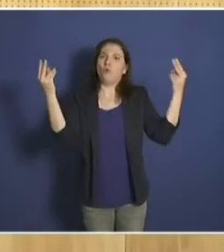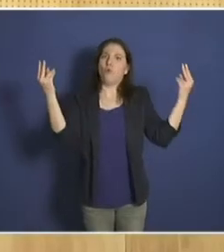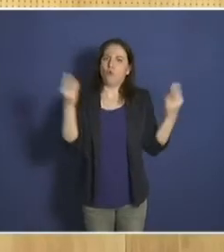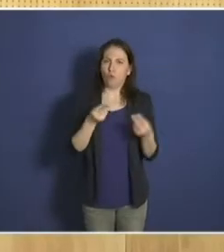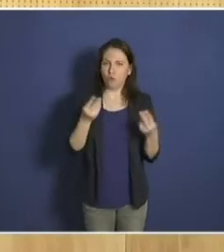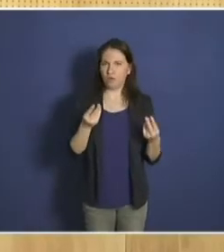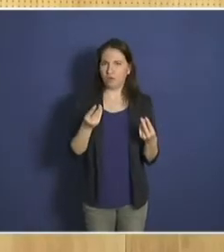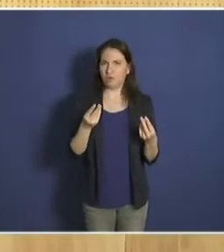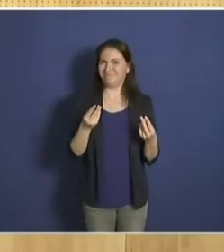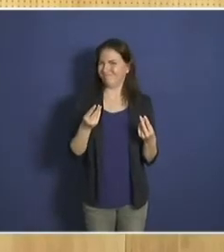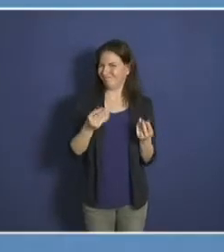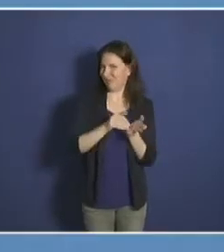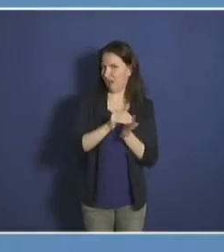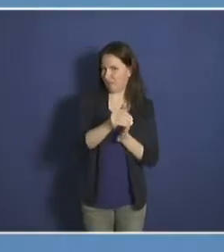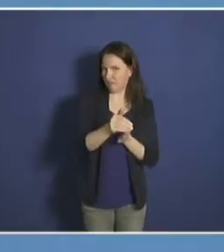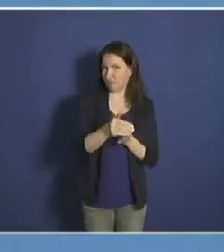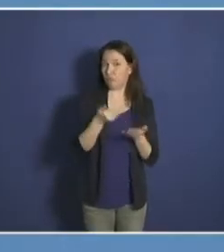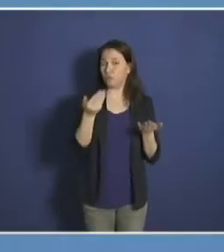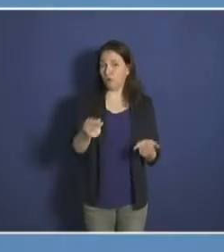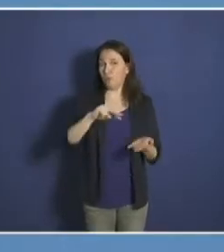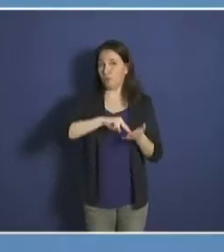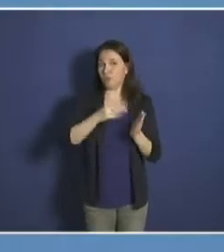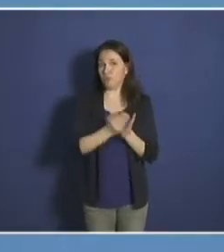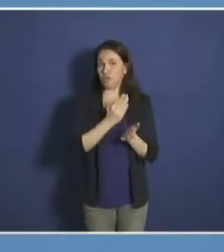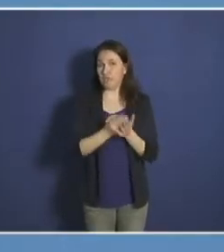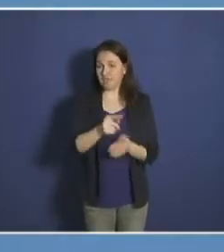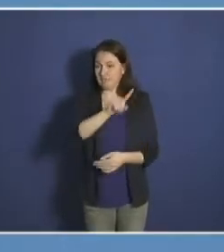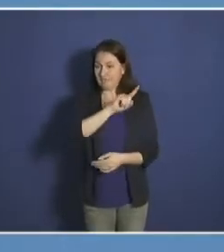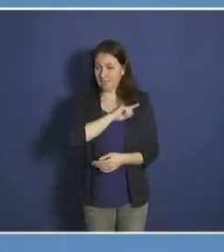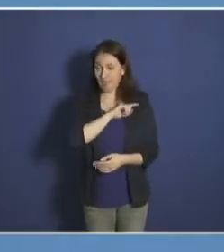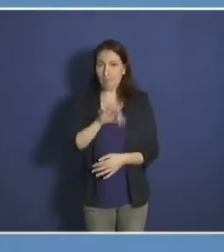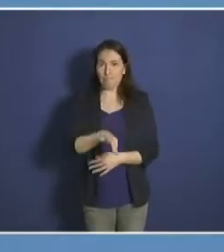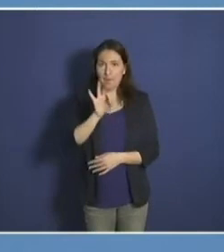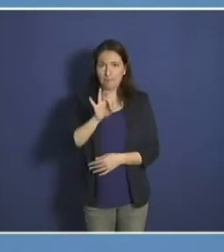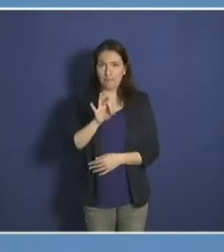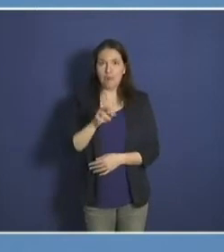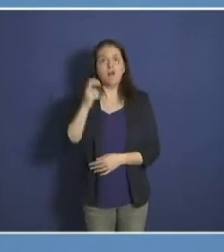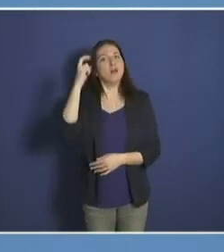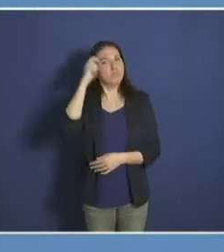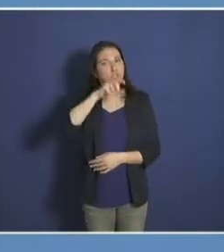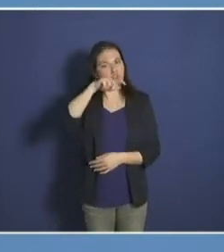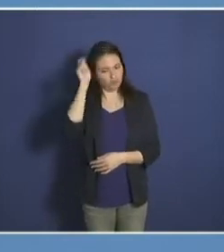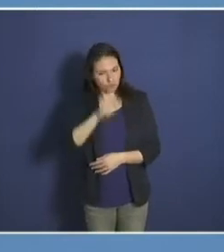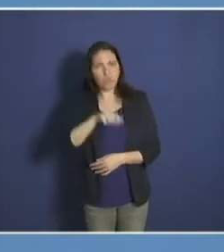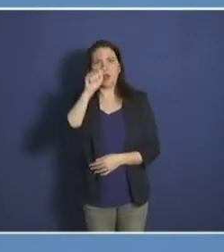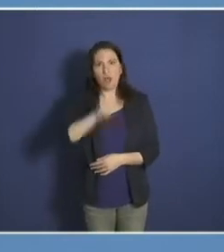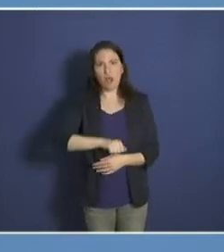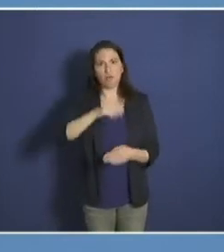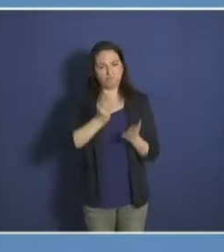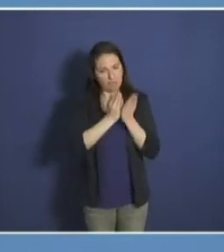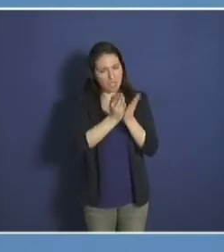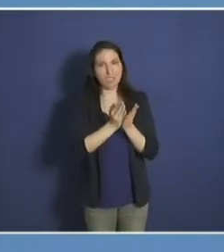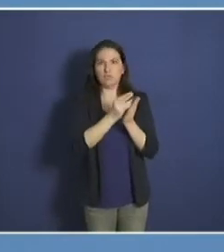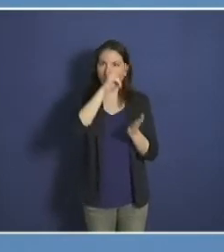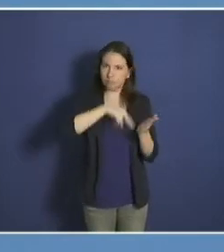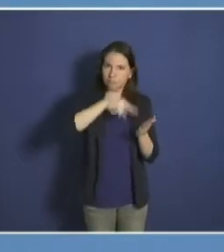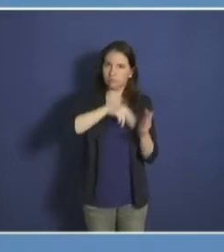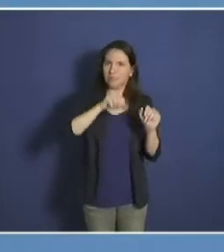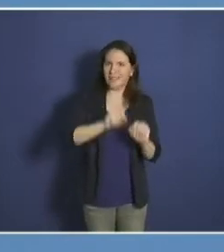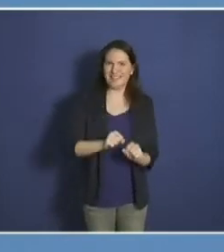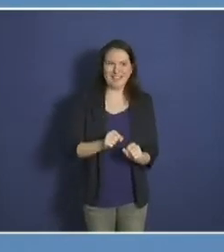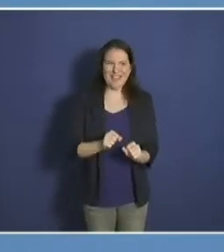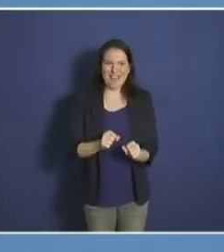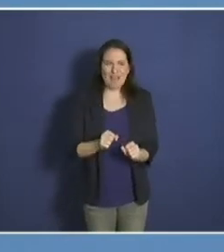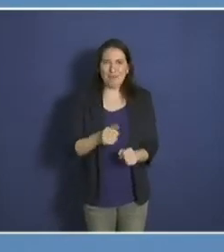ich das nicht? Und diese politische Entscheidung, die habe ich getroffen. Da kann ich trotzdem die wissenschaftlichen Studien lesen, aber uns nimmt ja keiner